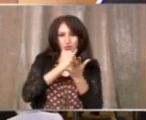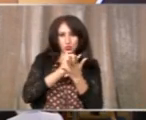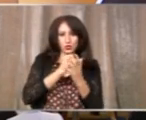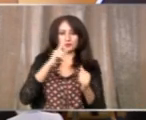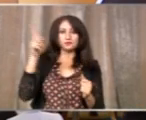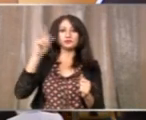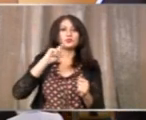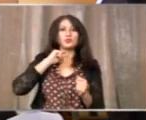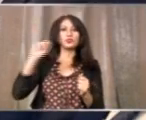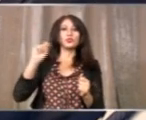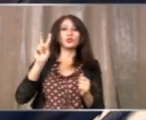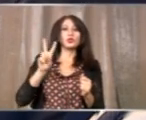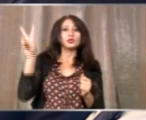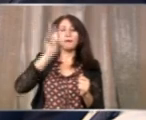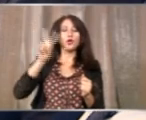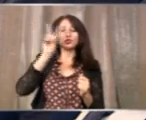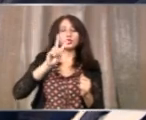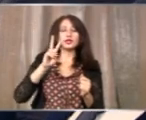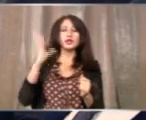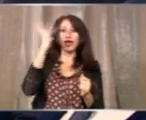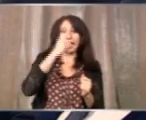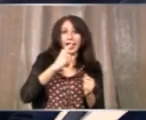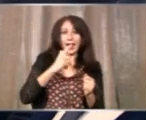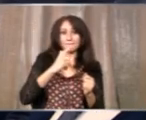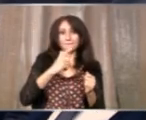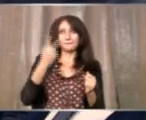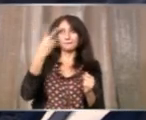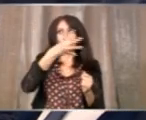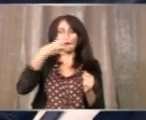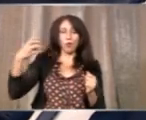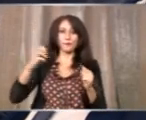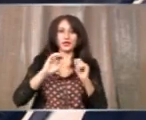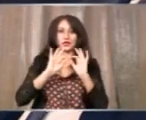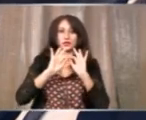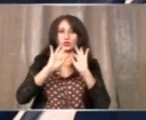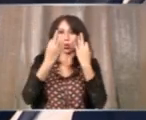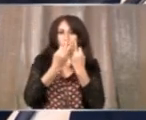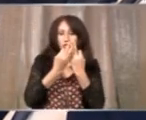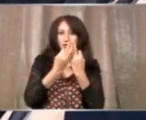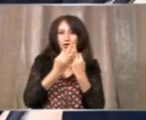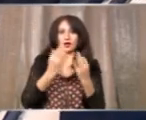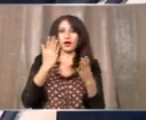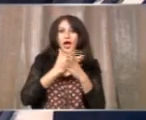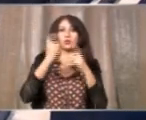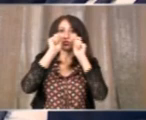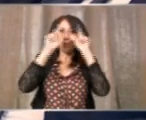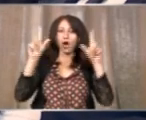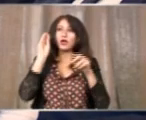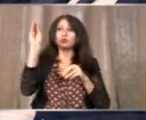يعني بحوزتها 400 اسره احنا المستهدف بتاعنا توعيه وتثقيف المواطن